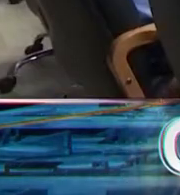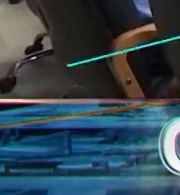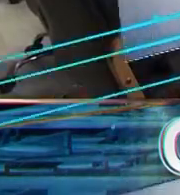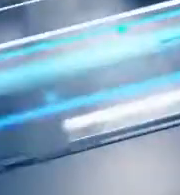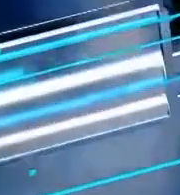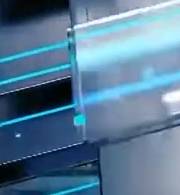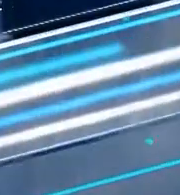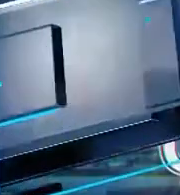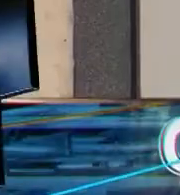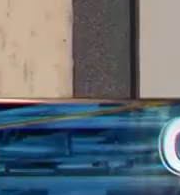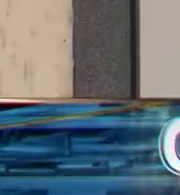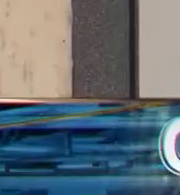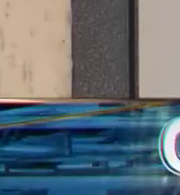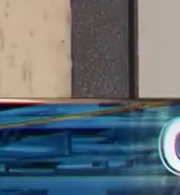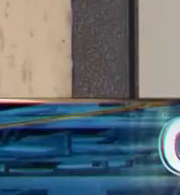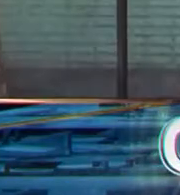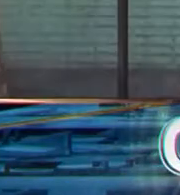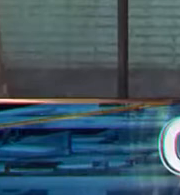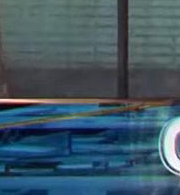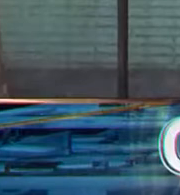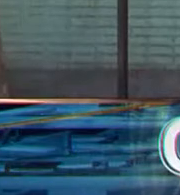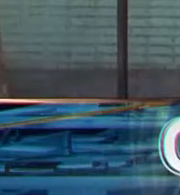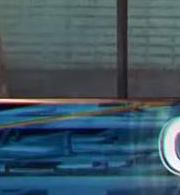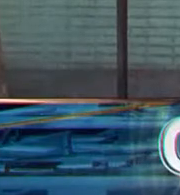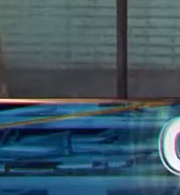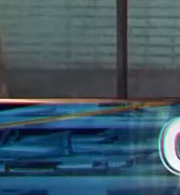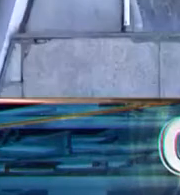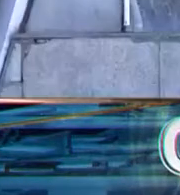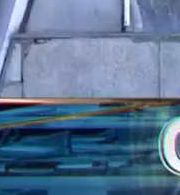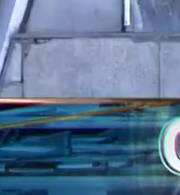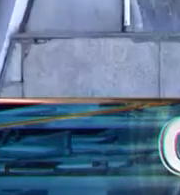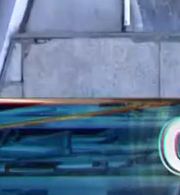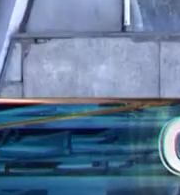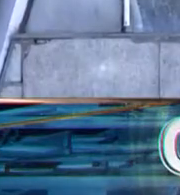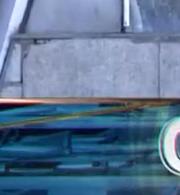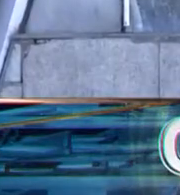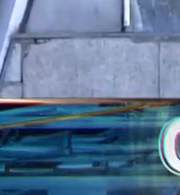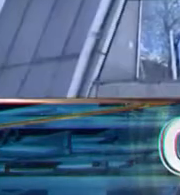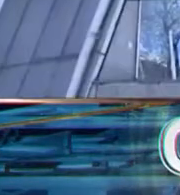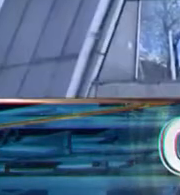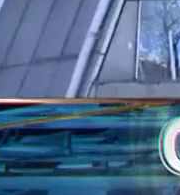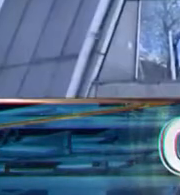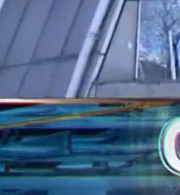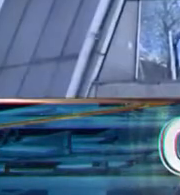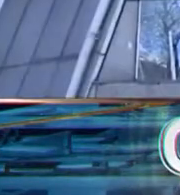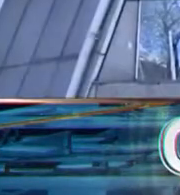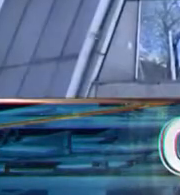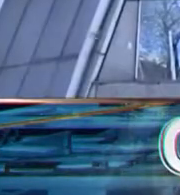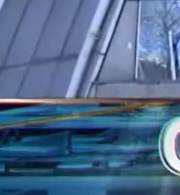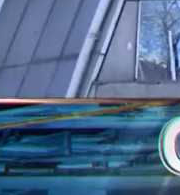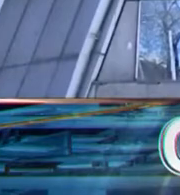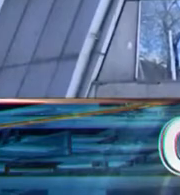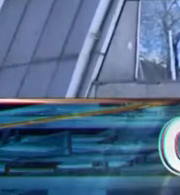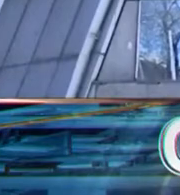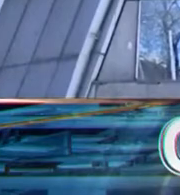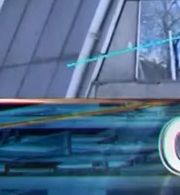характера. На пороге открытия. 17 августа начнут работать многие предприятия сферы торговли, производства и услуг. Но